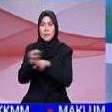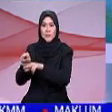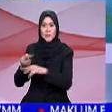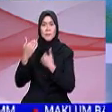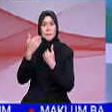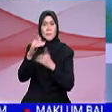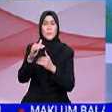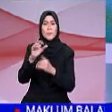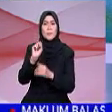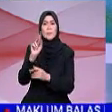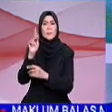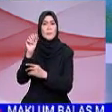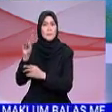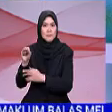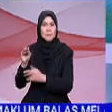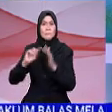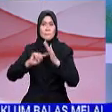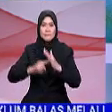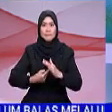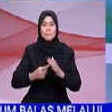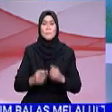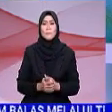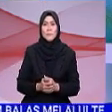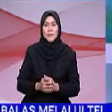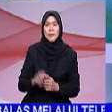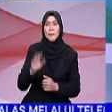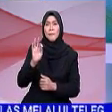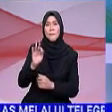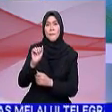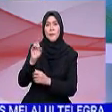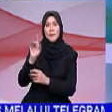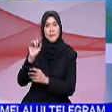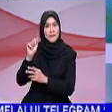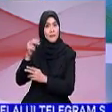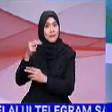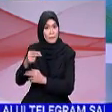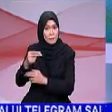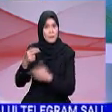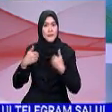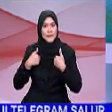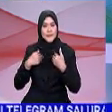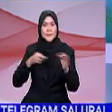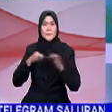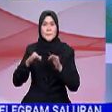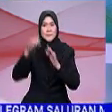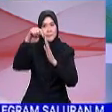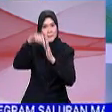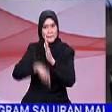tempoh pelaksanaan skim berlangsung. Nul Fadilah Muhammad Syukri ada perinciannya.